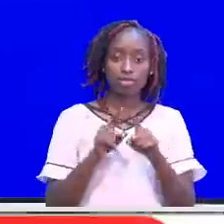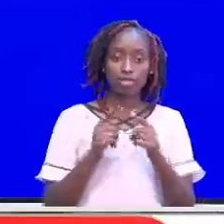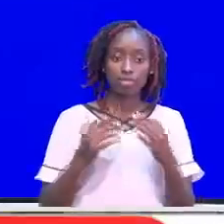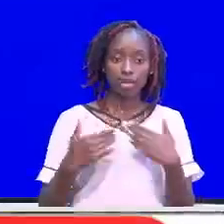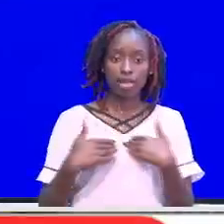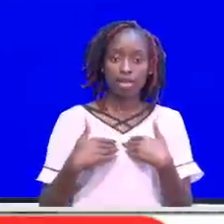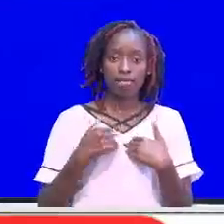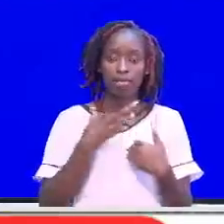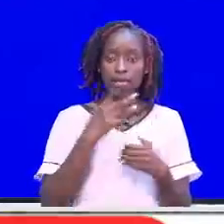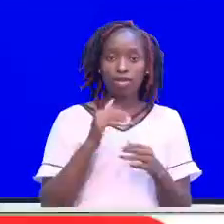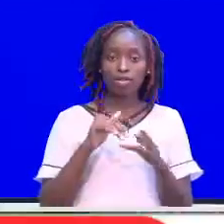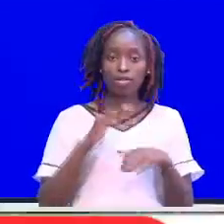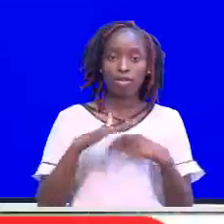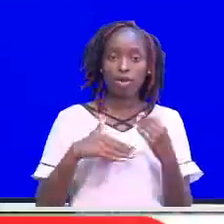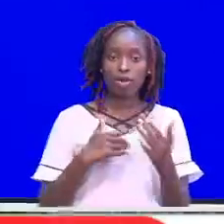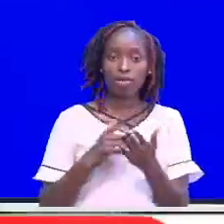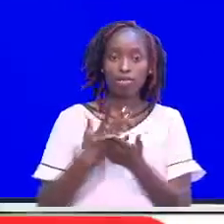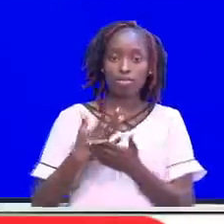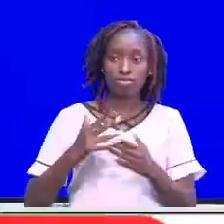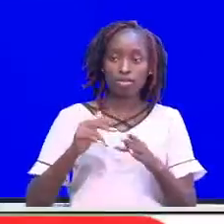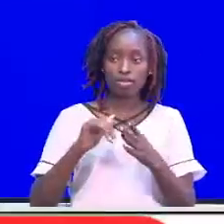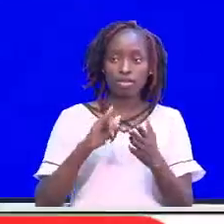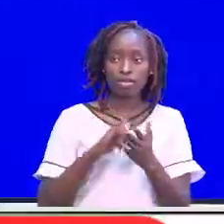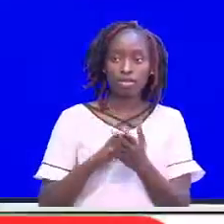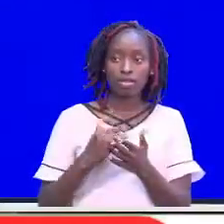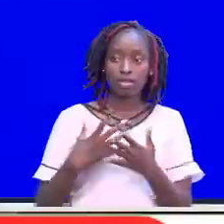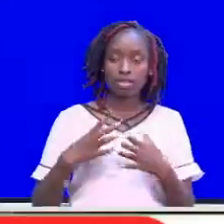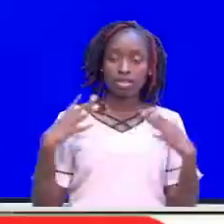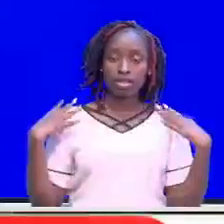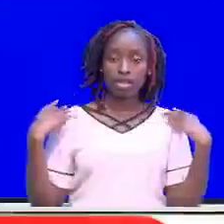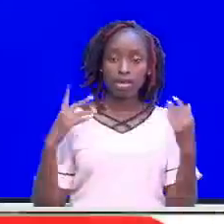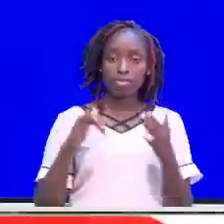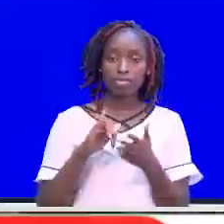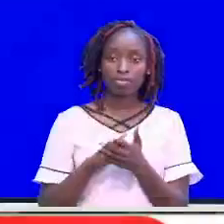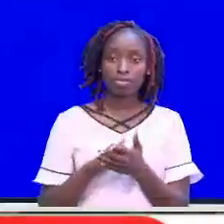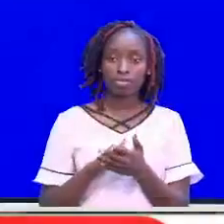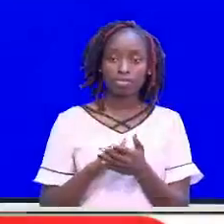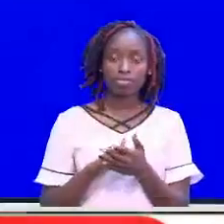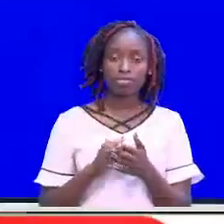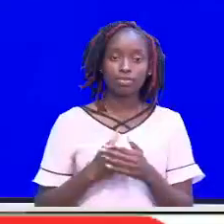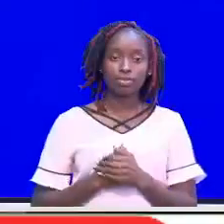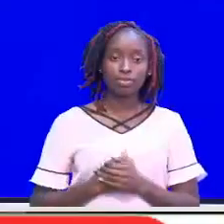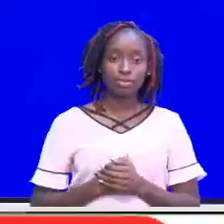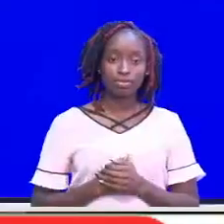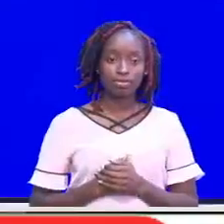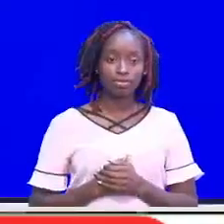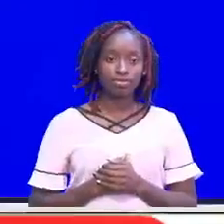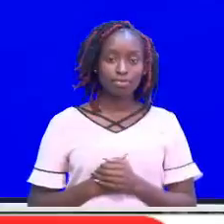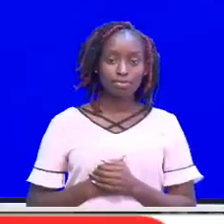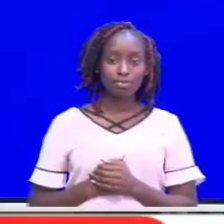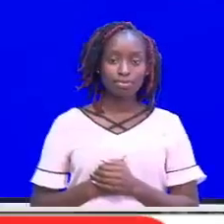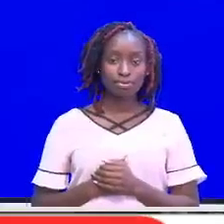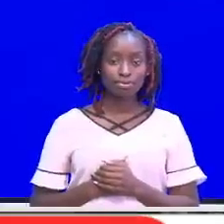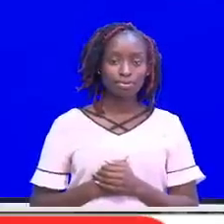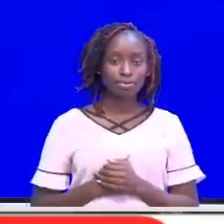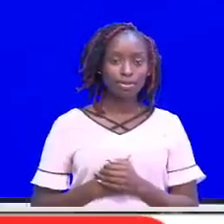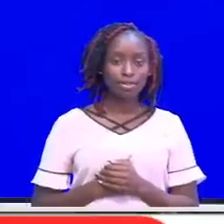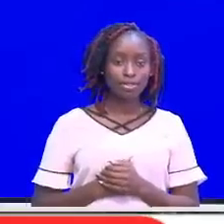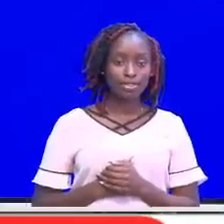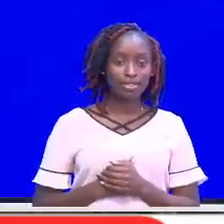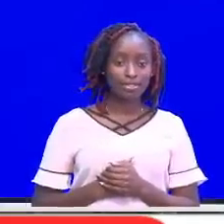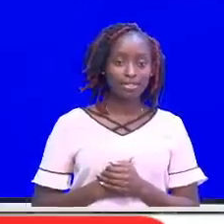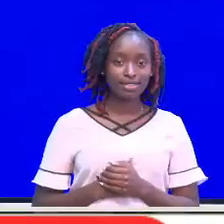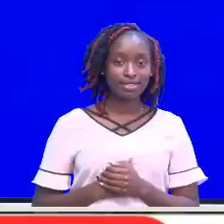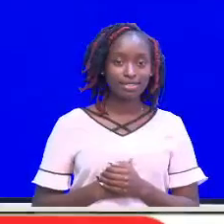Ncheke. Klani ya Tharaka, klani yenyewe ni 28. Kama mimi